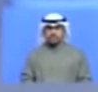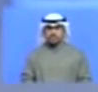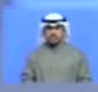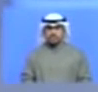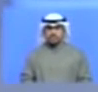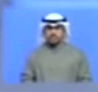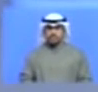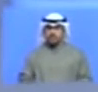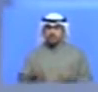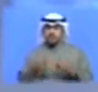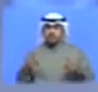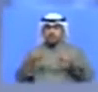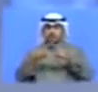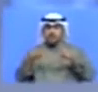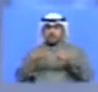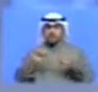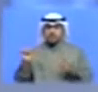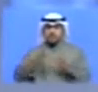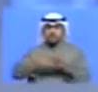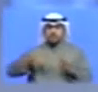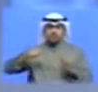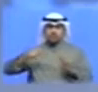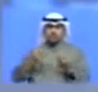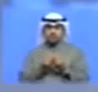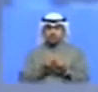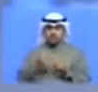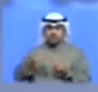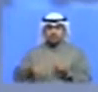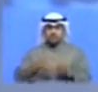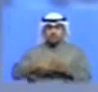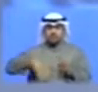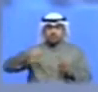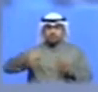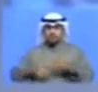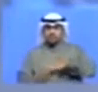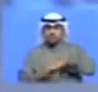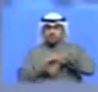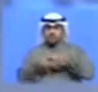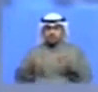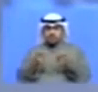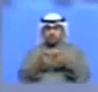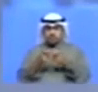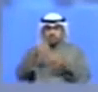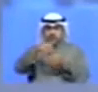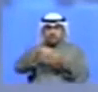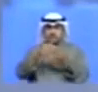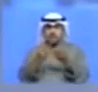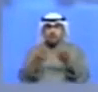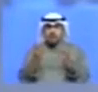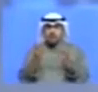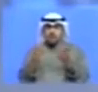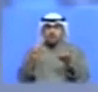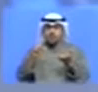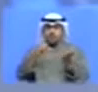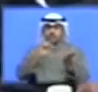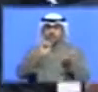وإلى أخبار مجلس الأمة، حيث ترأس وفد رئيس مجلس الأمة مرزوق علي الغانم اليوم اجتماعا برلمانيا مشتركا مع وفد